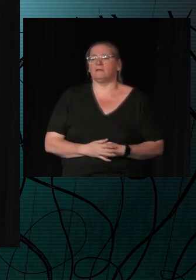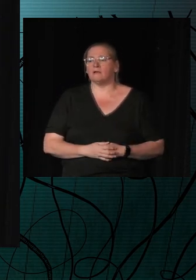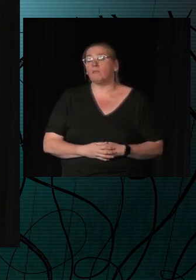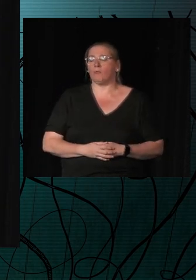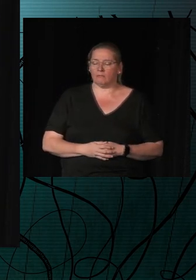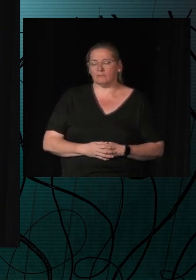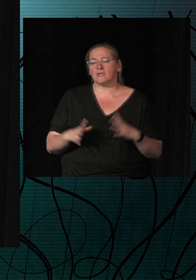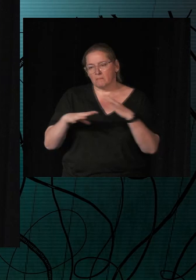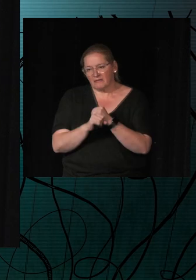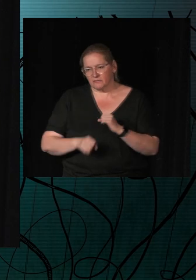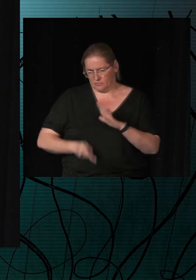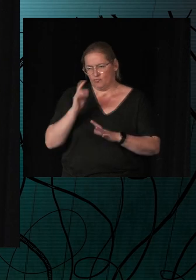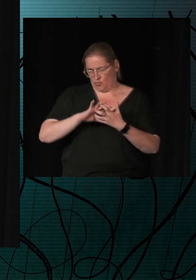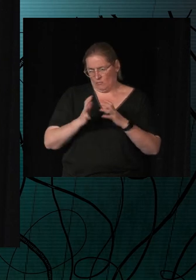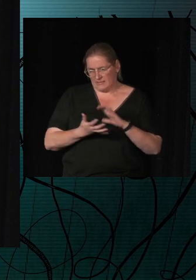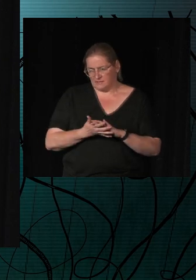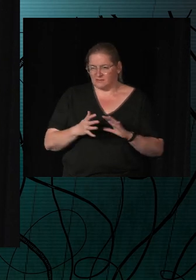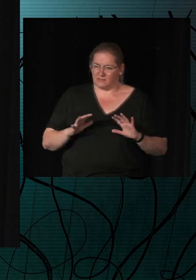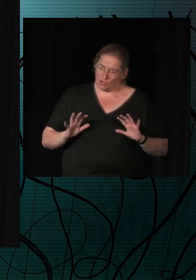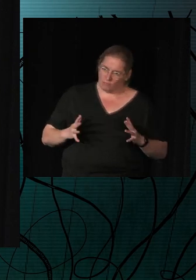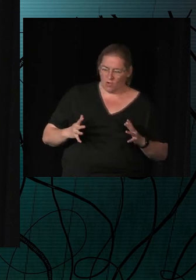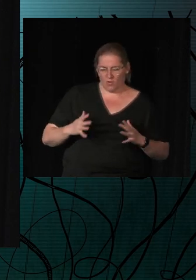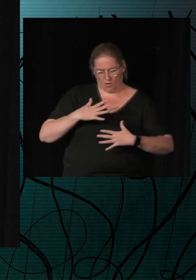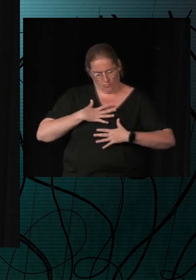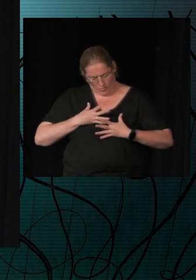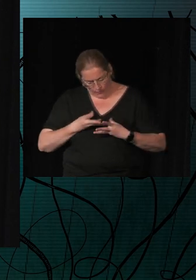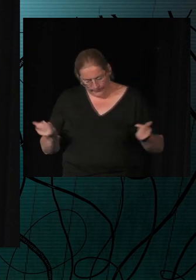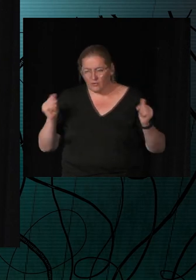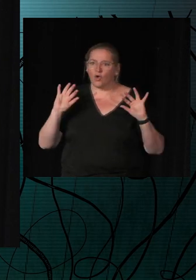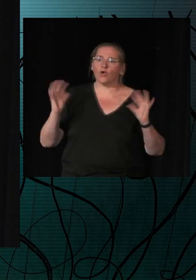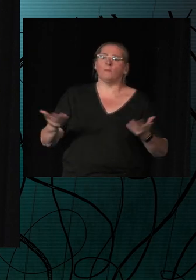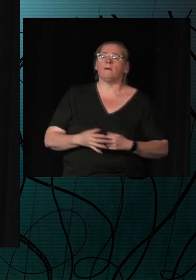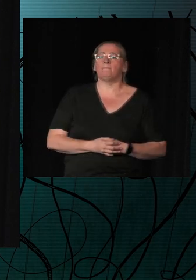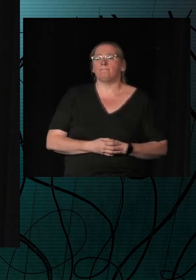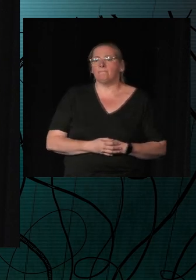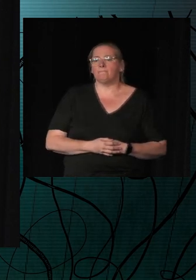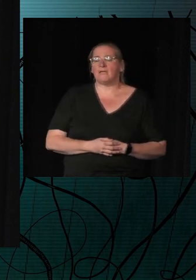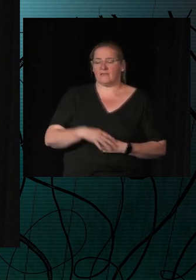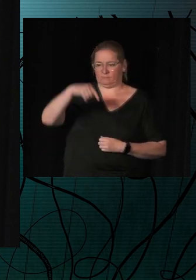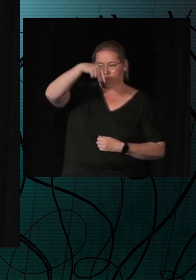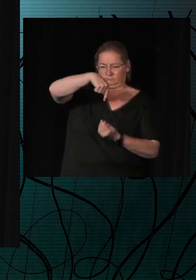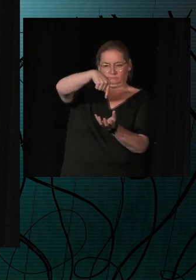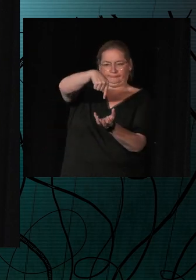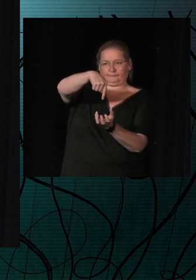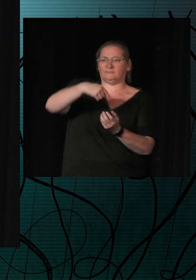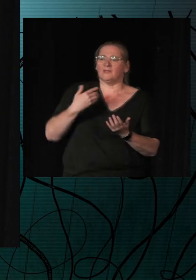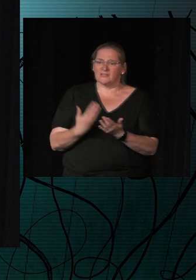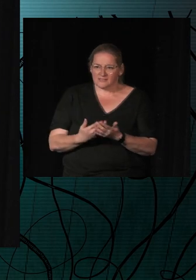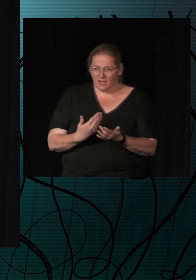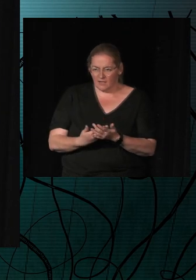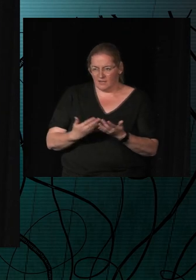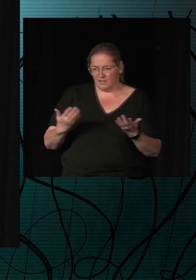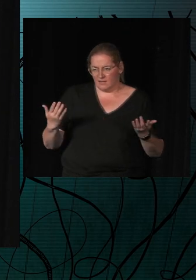complexe que ça pour que ça fonctionne réellement nous faire surpasser vaincre nos peurs mais les Souls ont un rapport assez intéressant à la